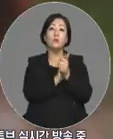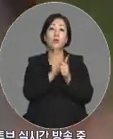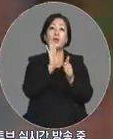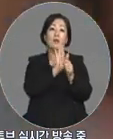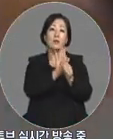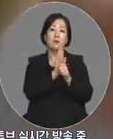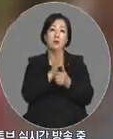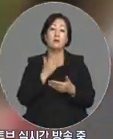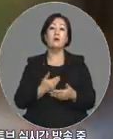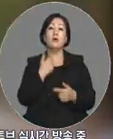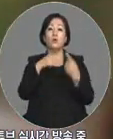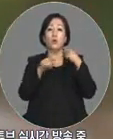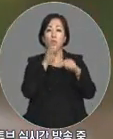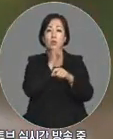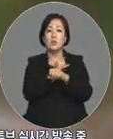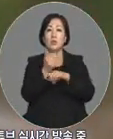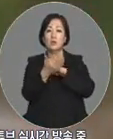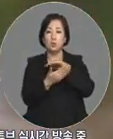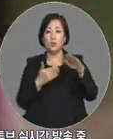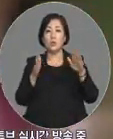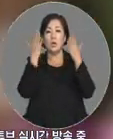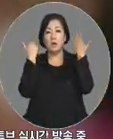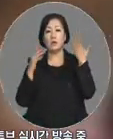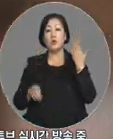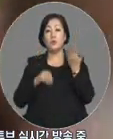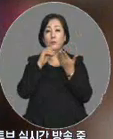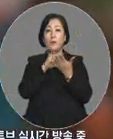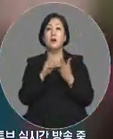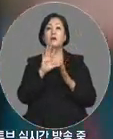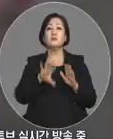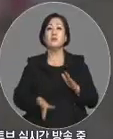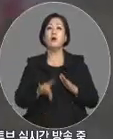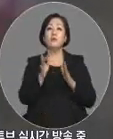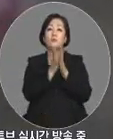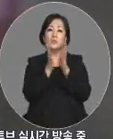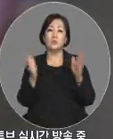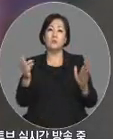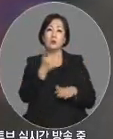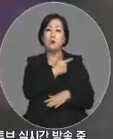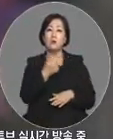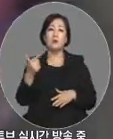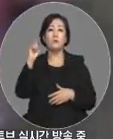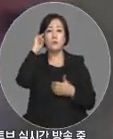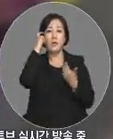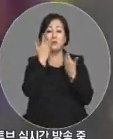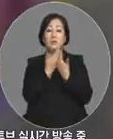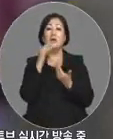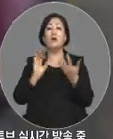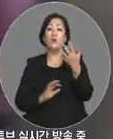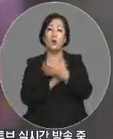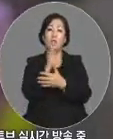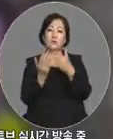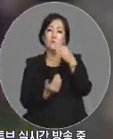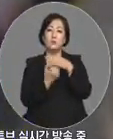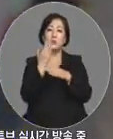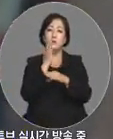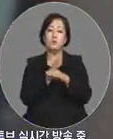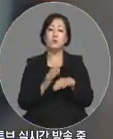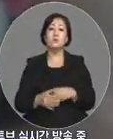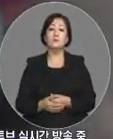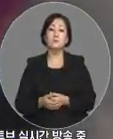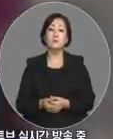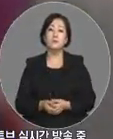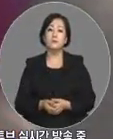취지가 무색해지면서 조기 입학 추진은 시작부터 큰 암초를 만났습니다. UBC 뉴스 김익현입니다.